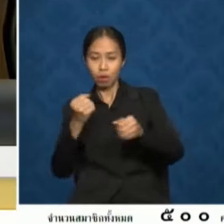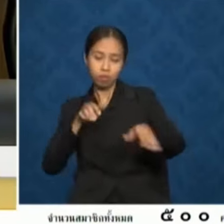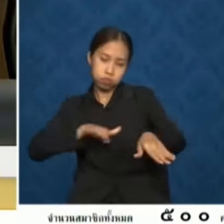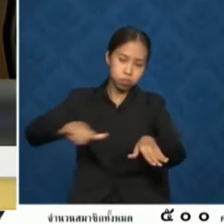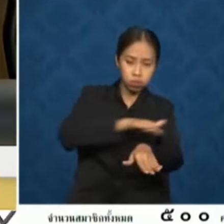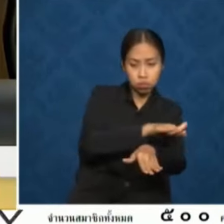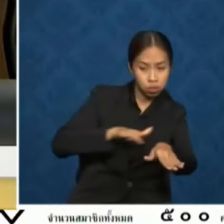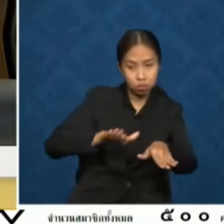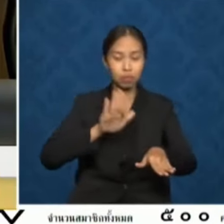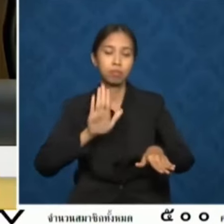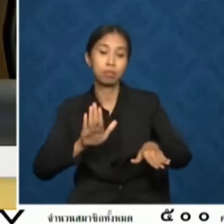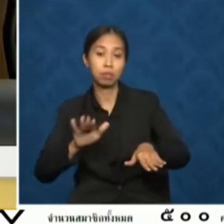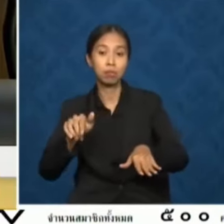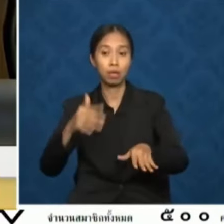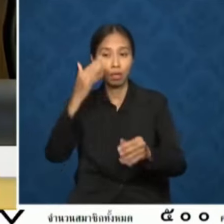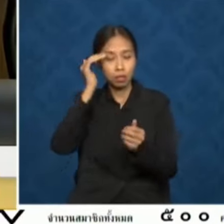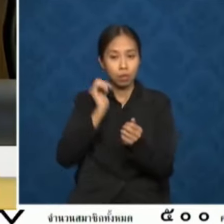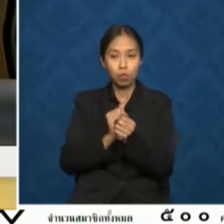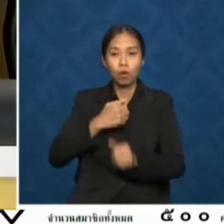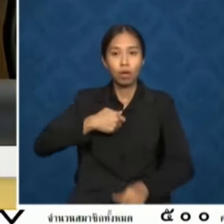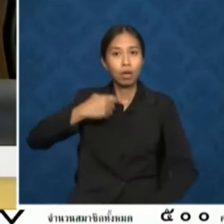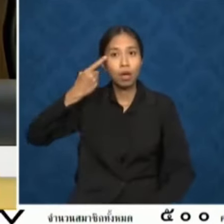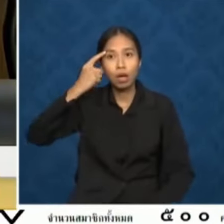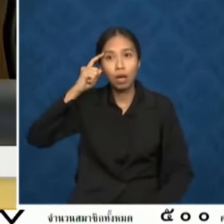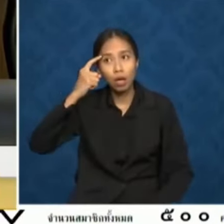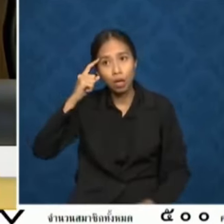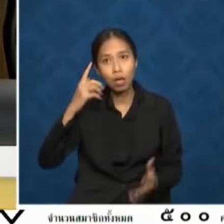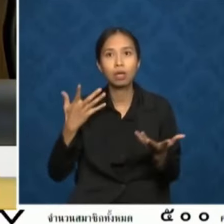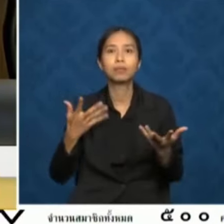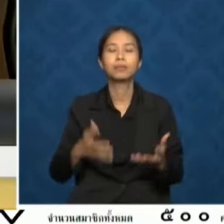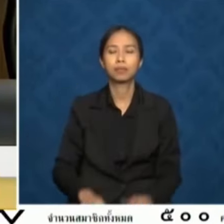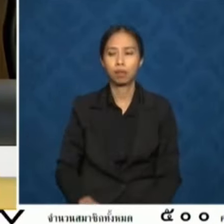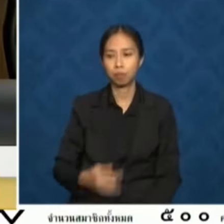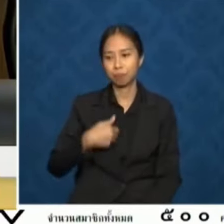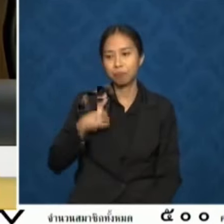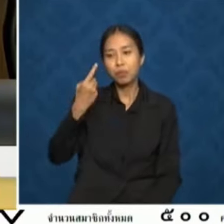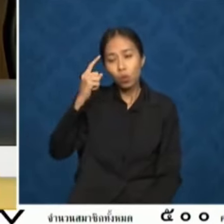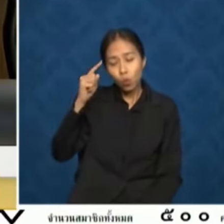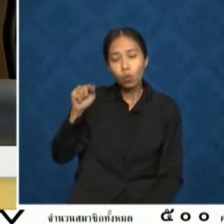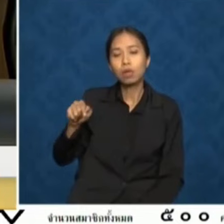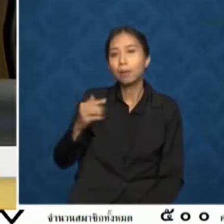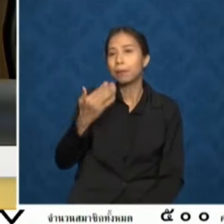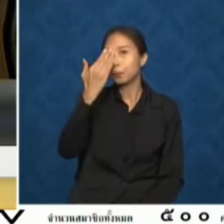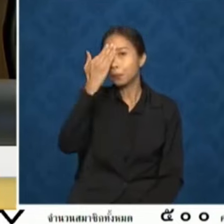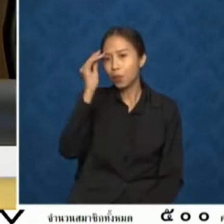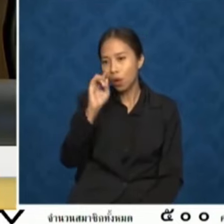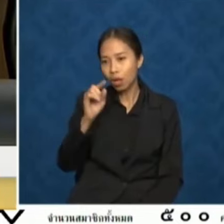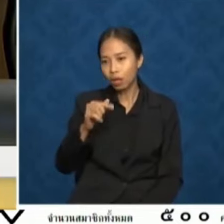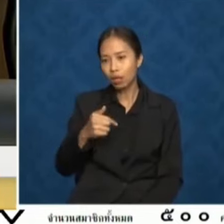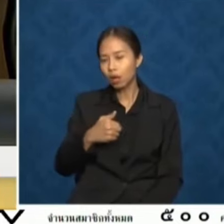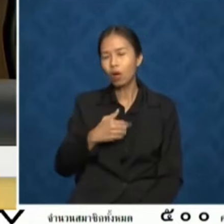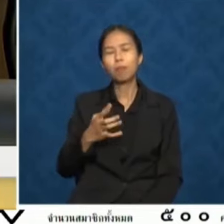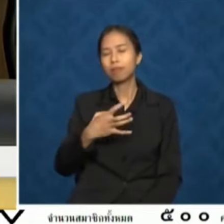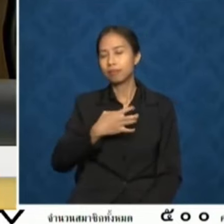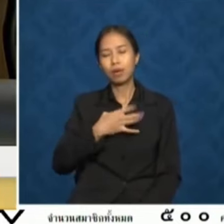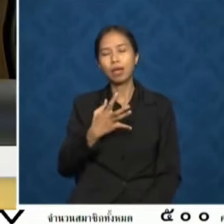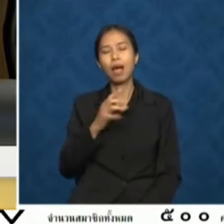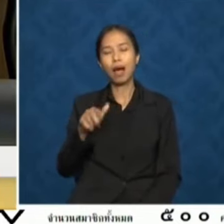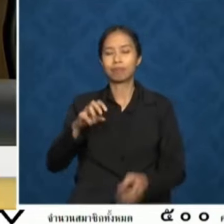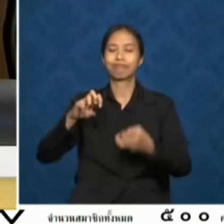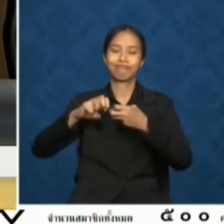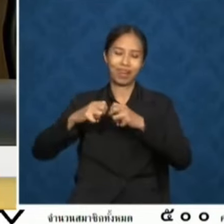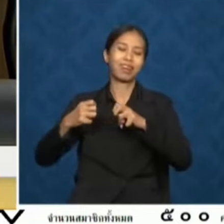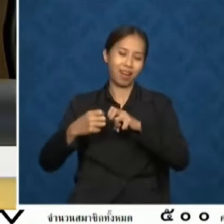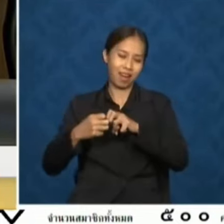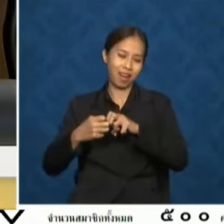วาแซงหน้าแซงหลังเขาไม่รู้หรอกครับเขานึกไม่ถึงเพราะว่าเขาก็ไม่อยากให้เกิดปัญหา